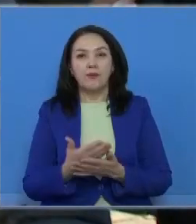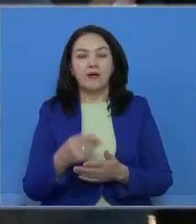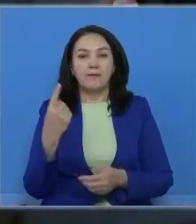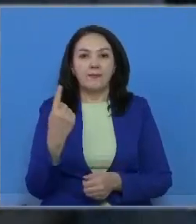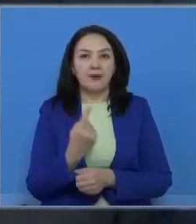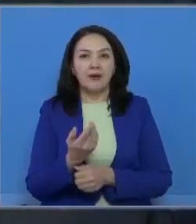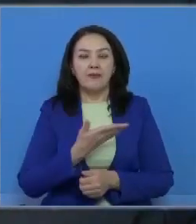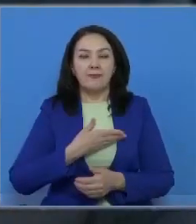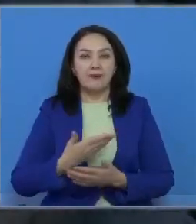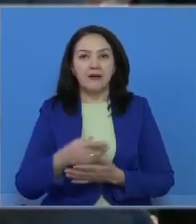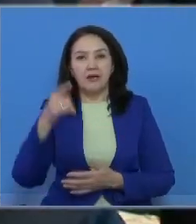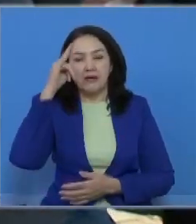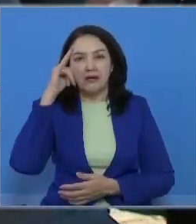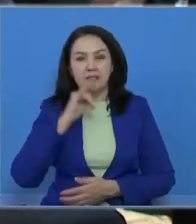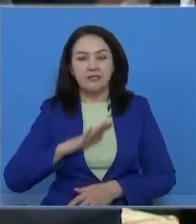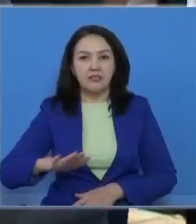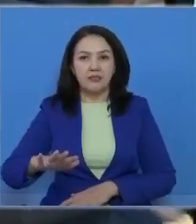бірінші біздің Қазақстан